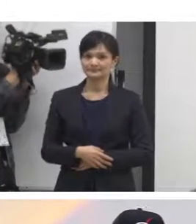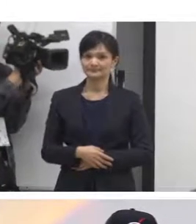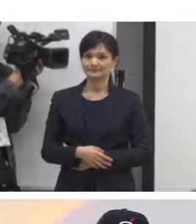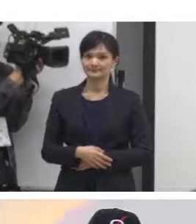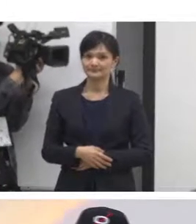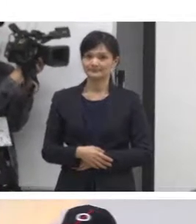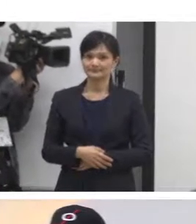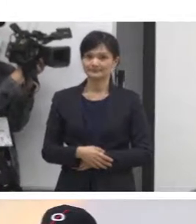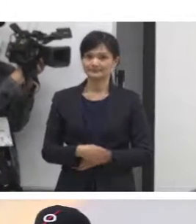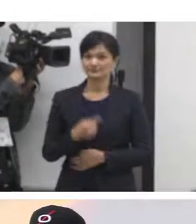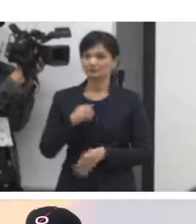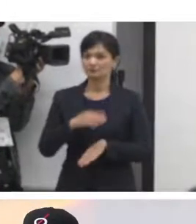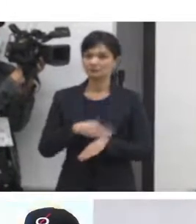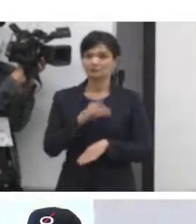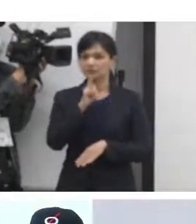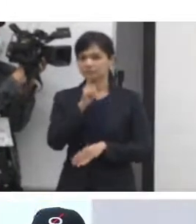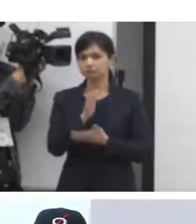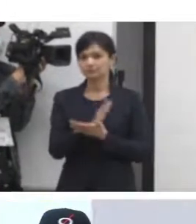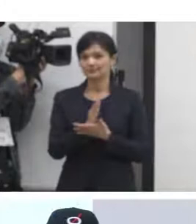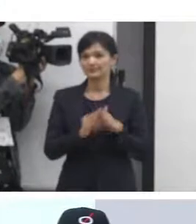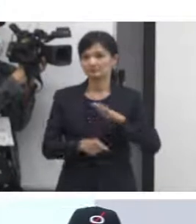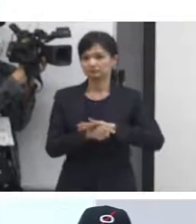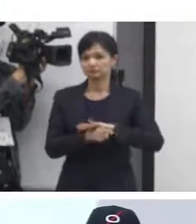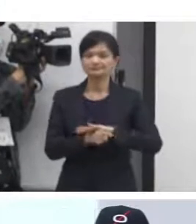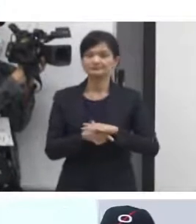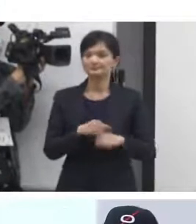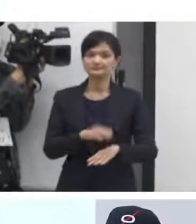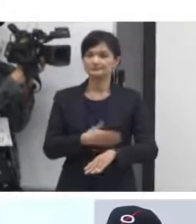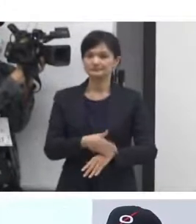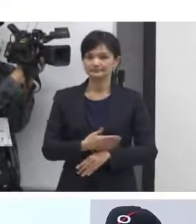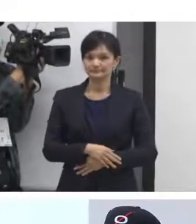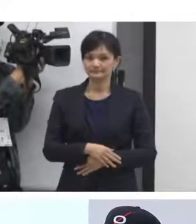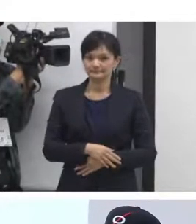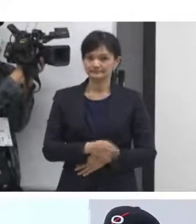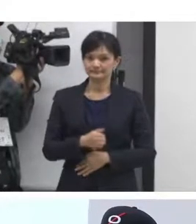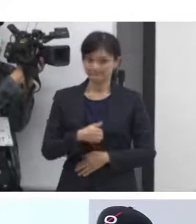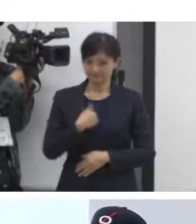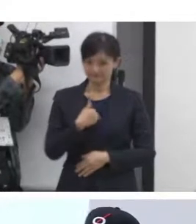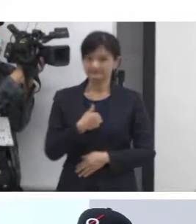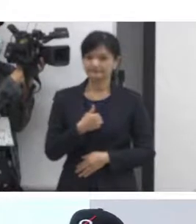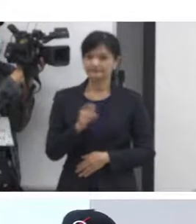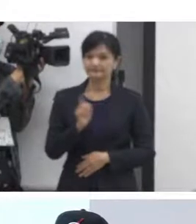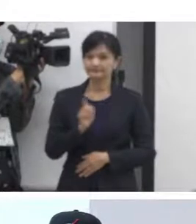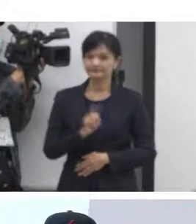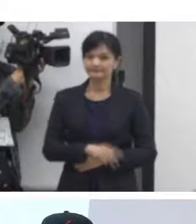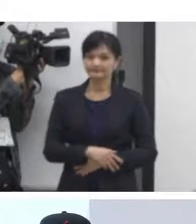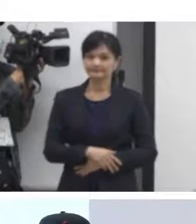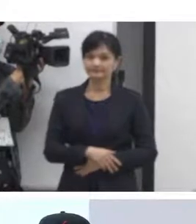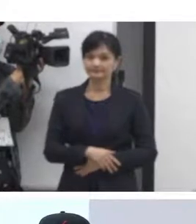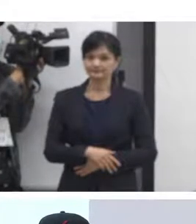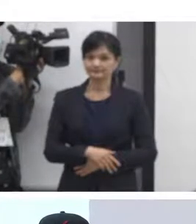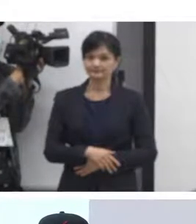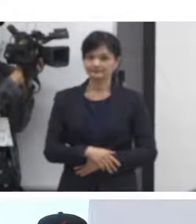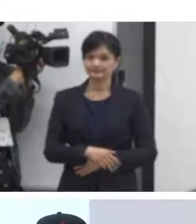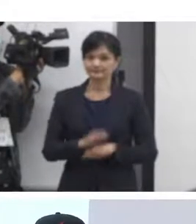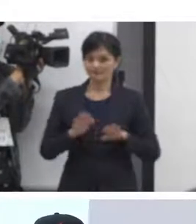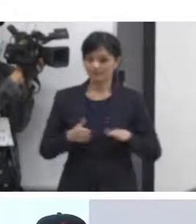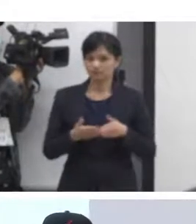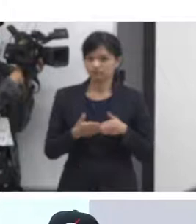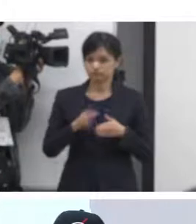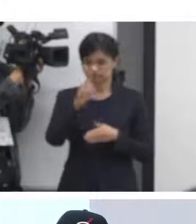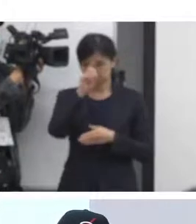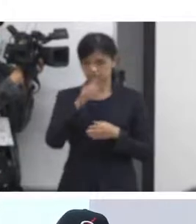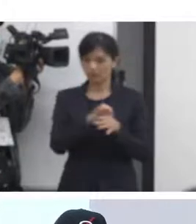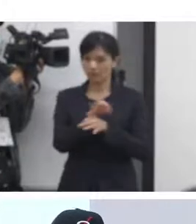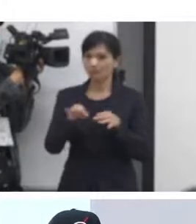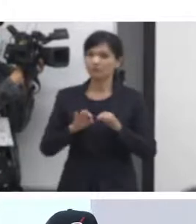是讲说什么非法不非法，而是说其实主要是因为我们一定是要有一个经济的发展，我